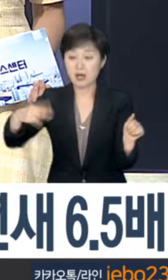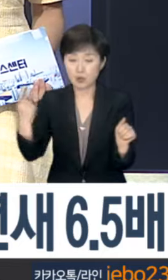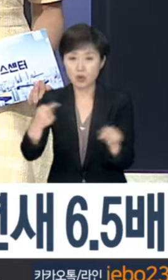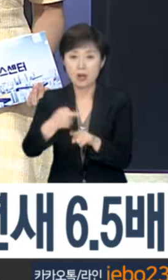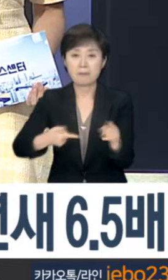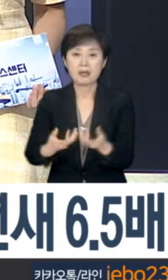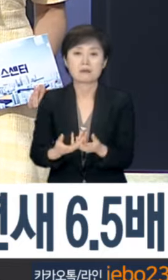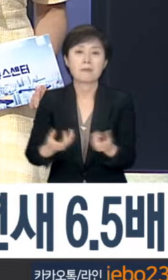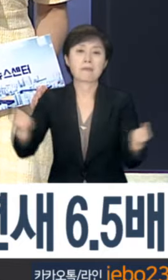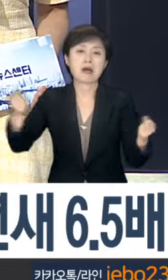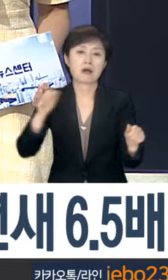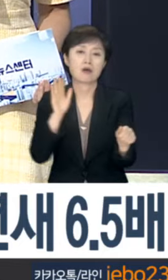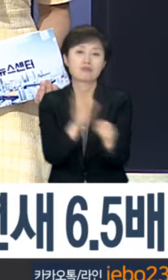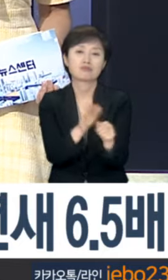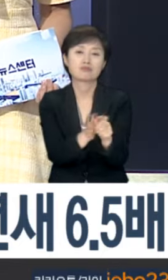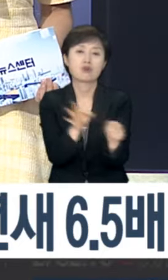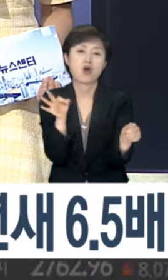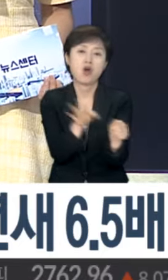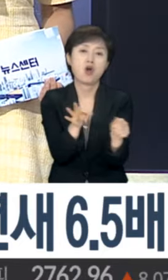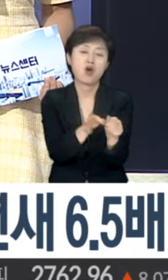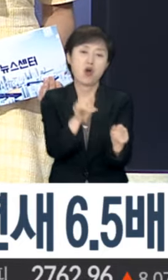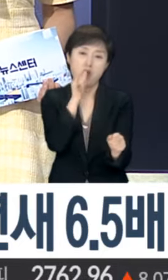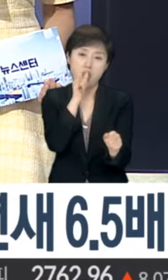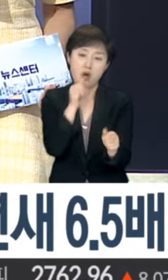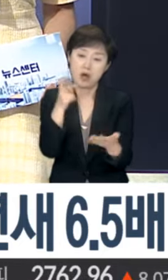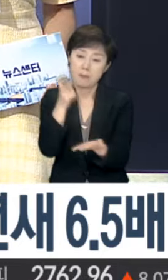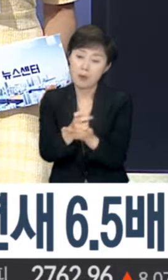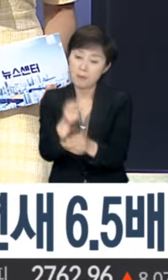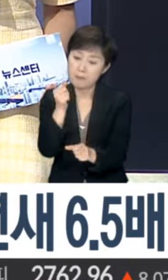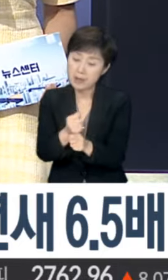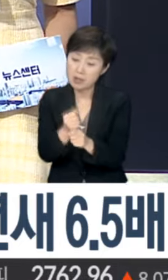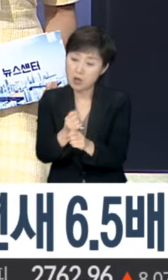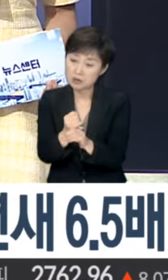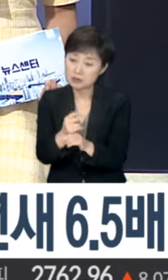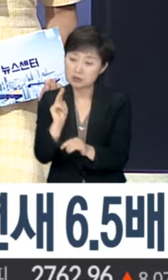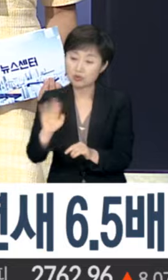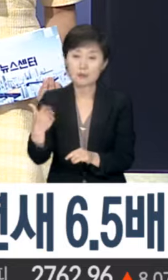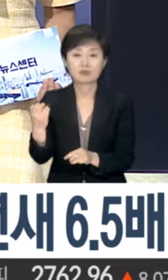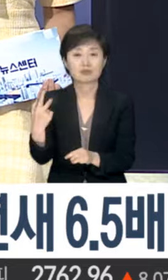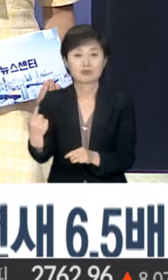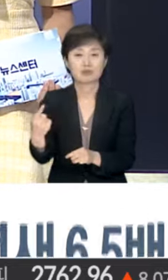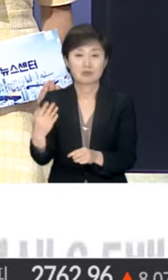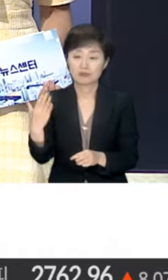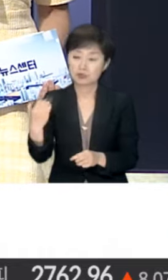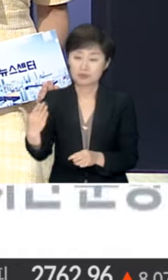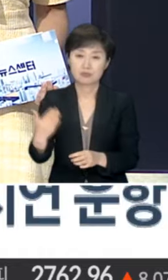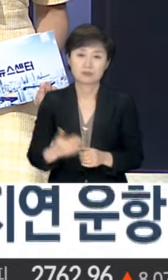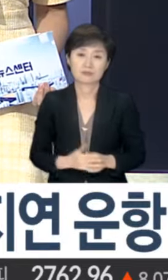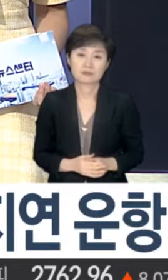수준의 노후소득을 보장하기 위한 취지로 지난 1999년 도입됐습니다.